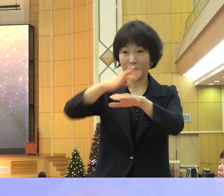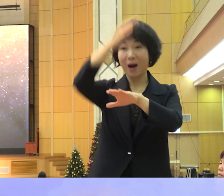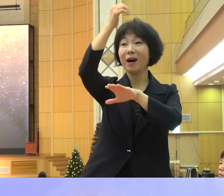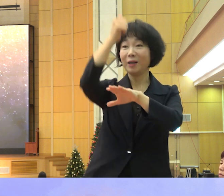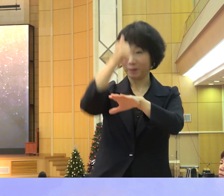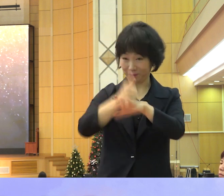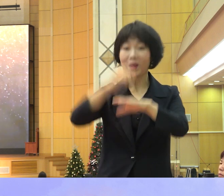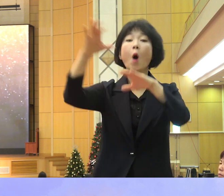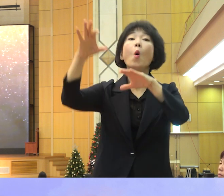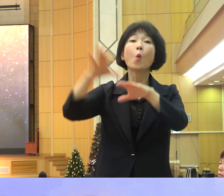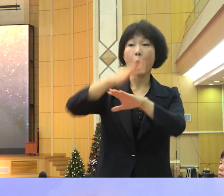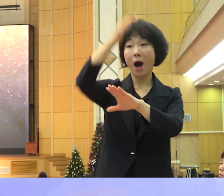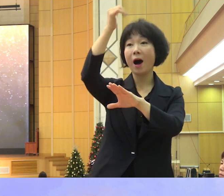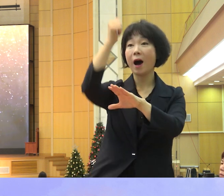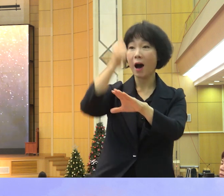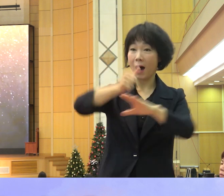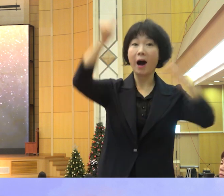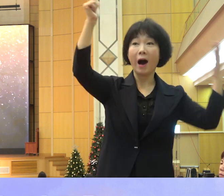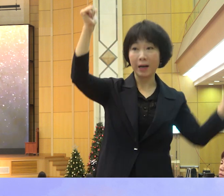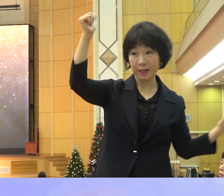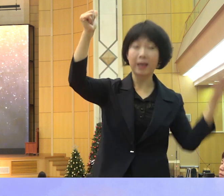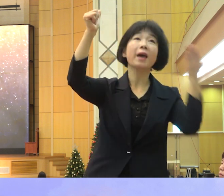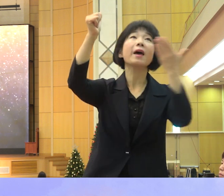왕께 만세.